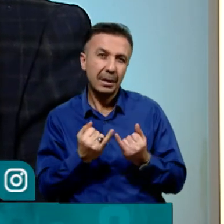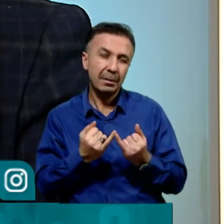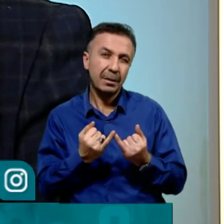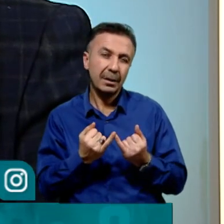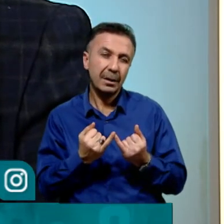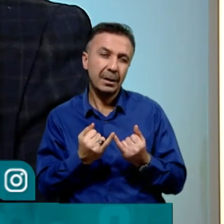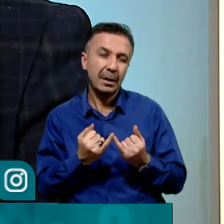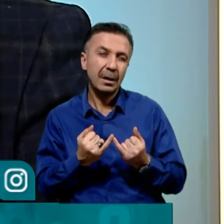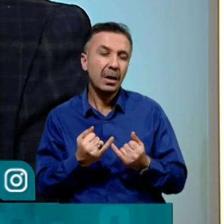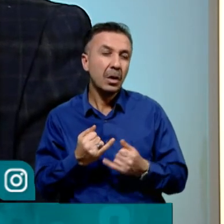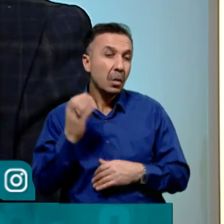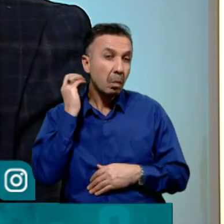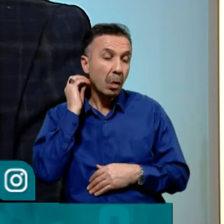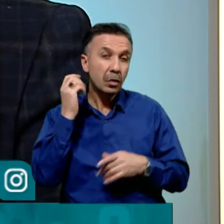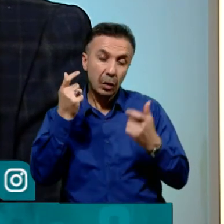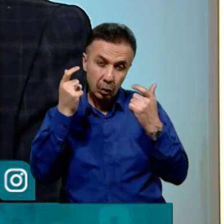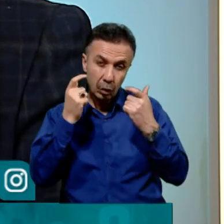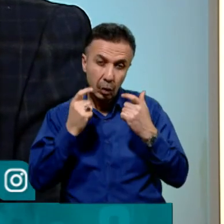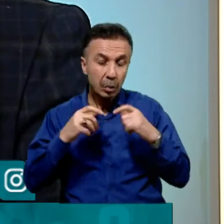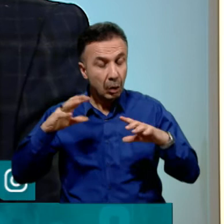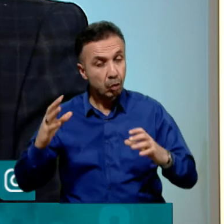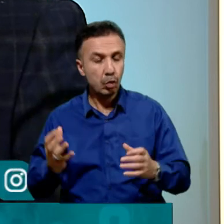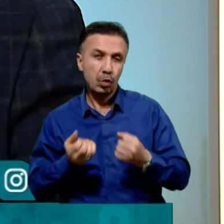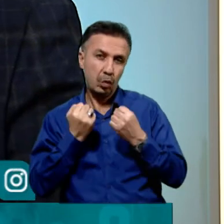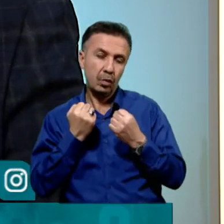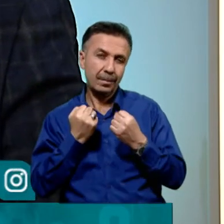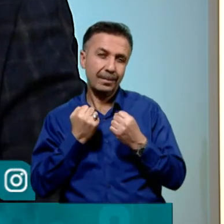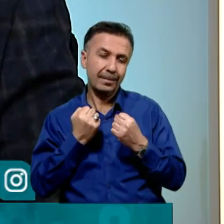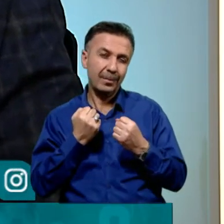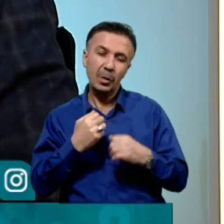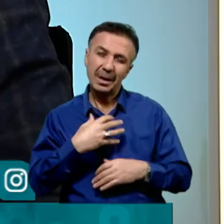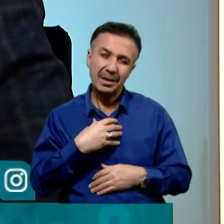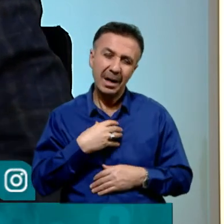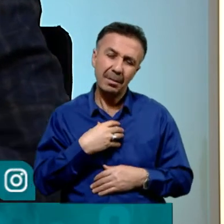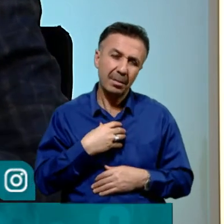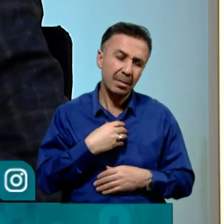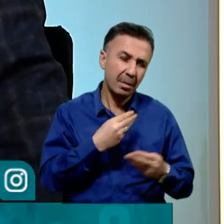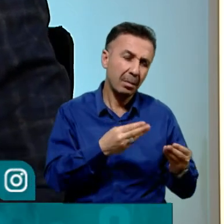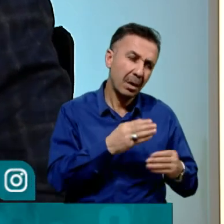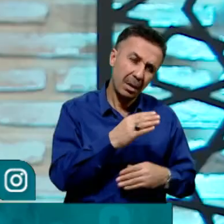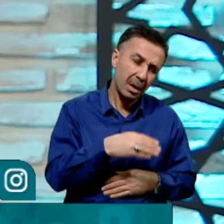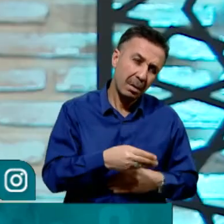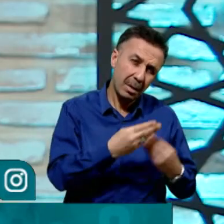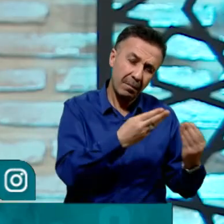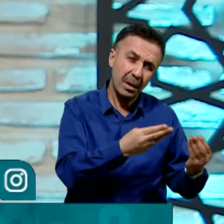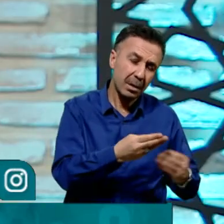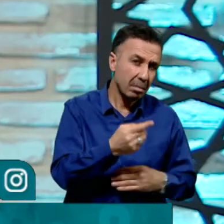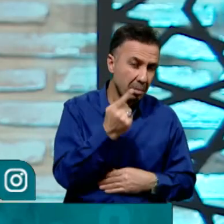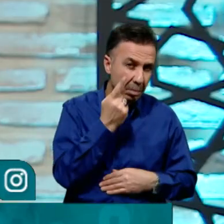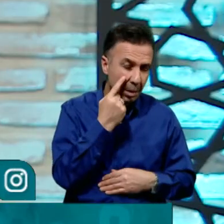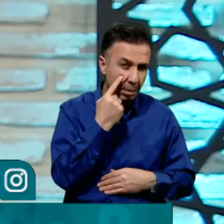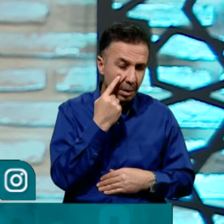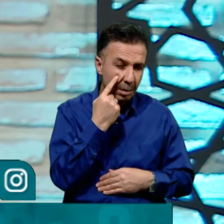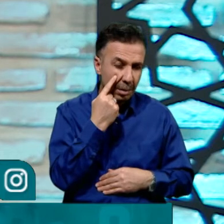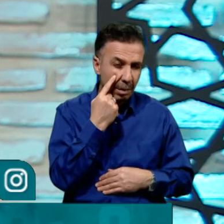kardeşimiz zimmetten kurtulmuş olur, sorumluluktan kurtulmuş olur. O sahibi de çıktı mı der ki ben götürdüm onu, resmi olan şu